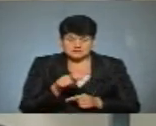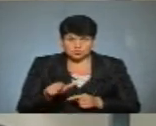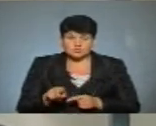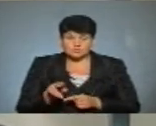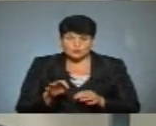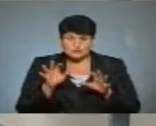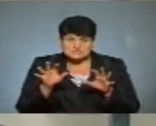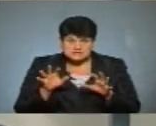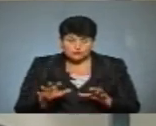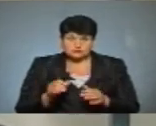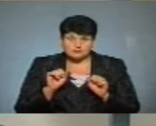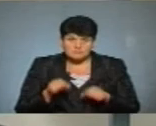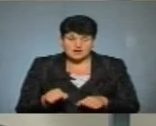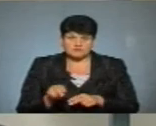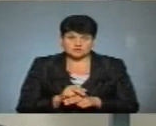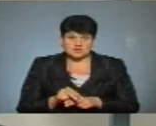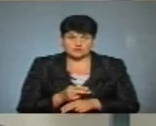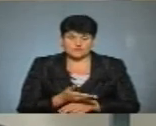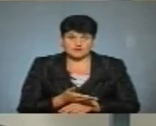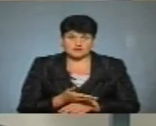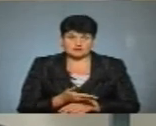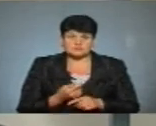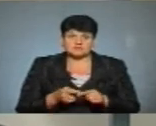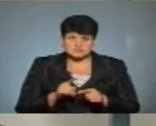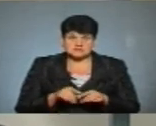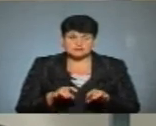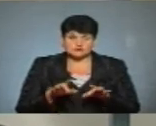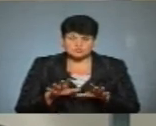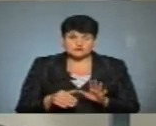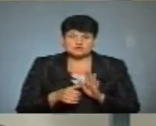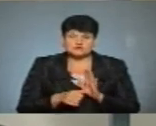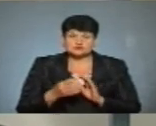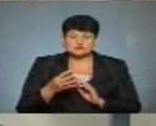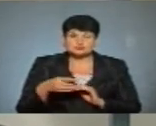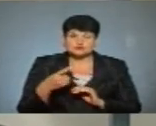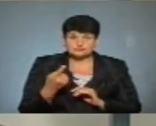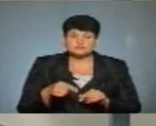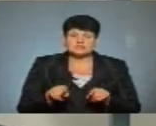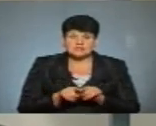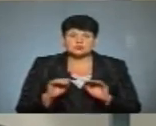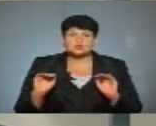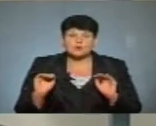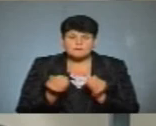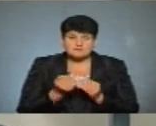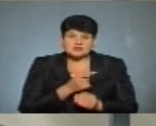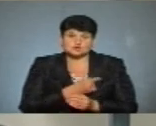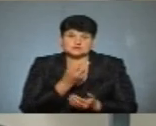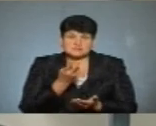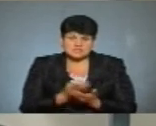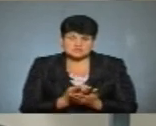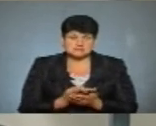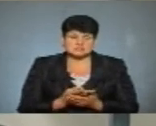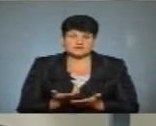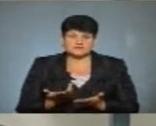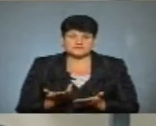закону, по Конституції право на лікування. І оця от постанова 641, вона теж обмежує госпіталізацію,